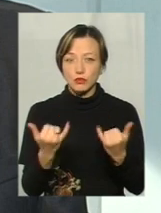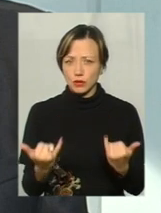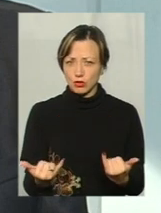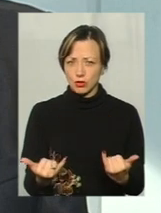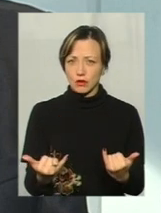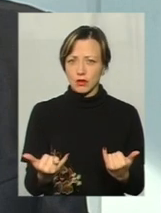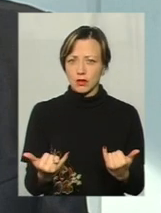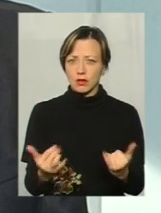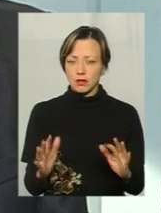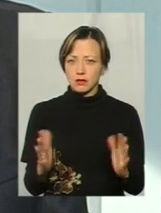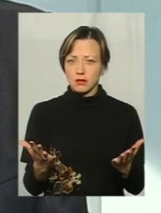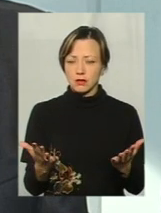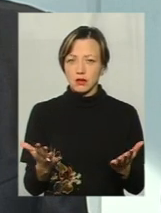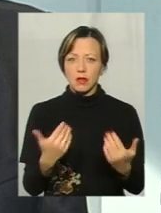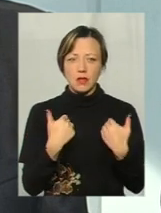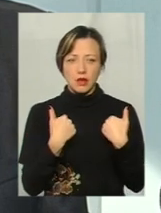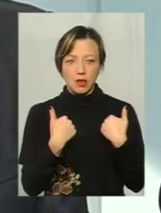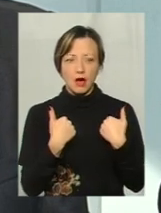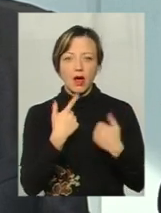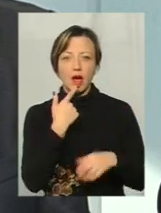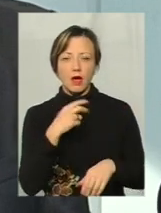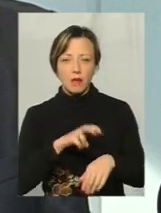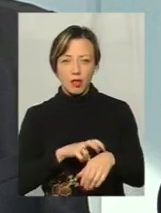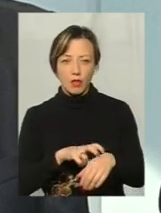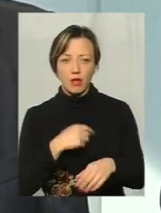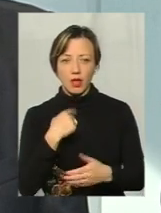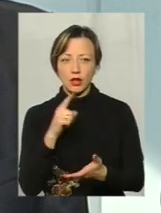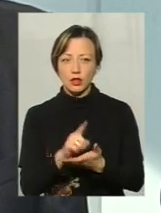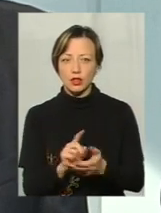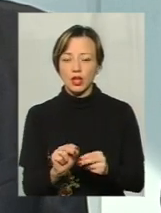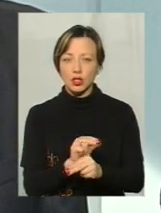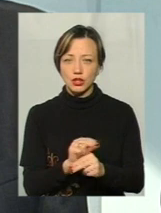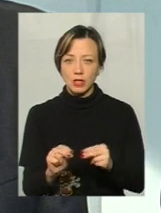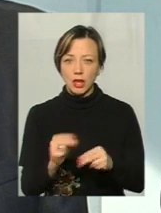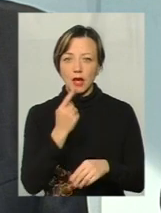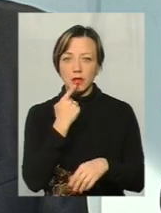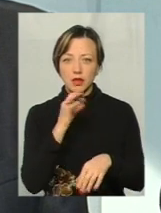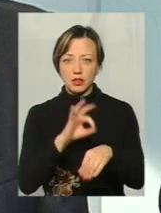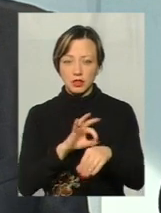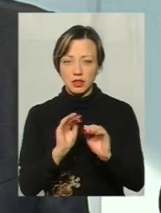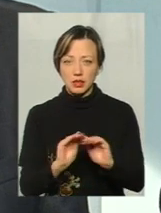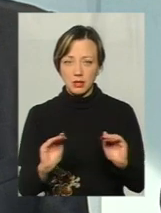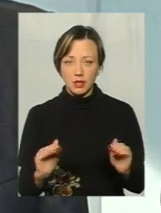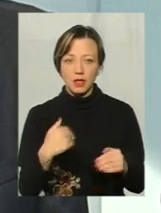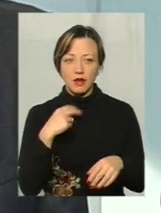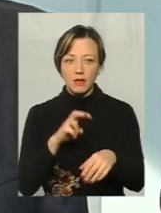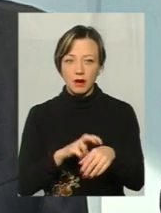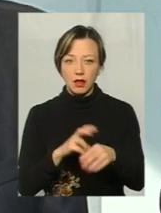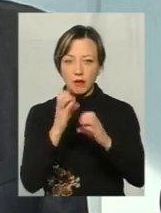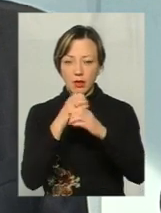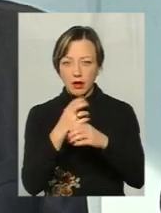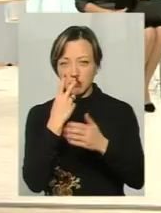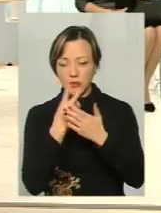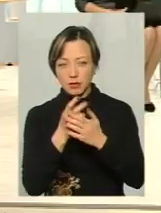зараз? От я гематолог, я повинна лічити гематологічних дітей, я ще й врач-лаборант, я